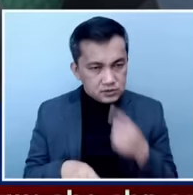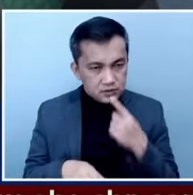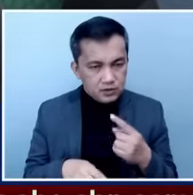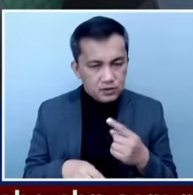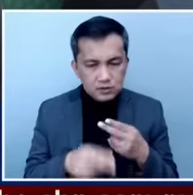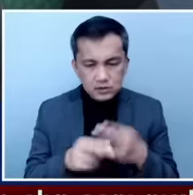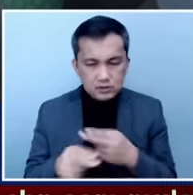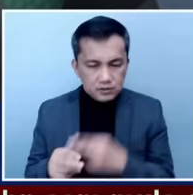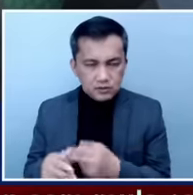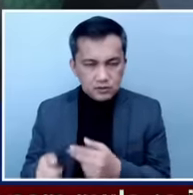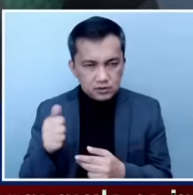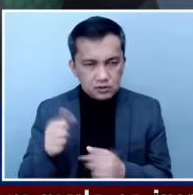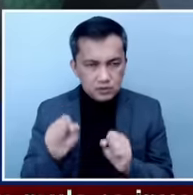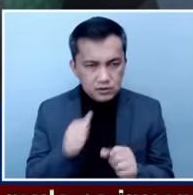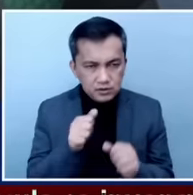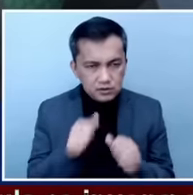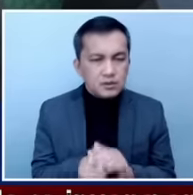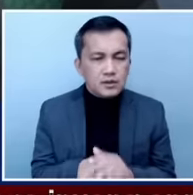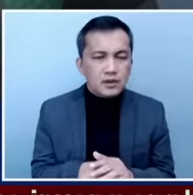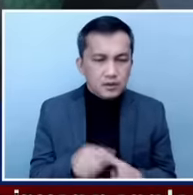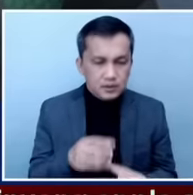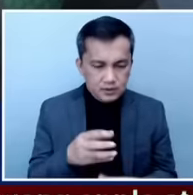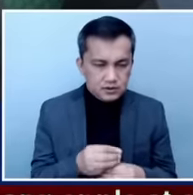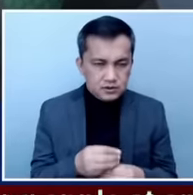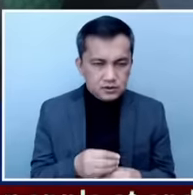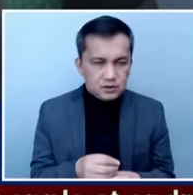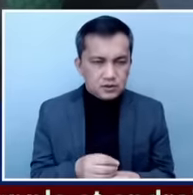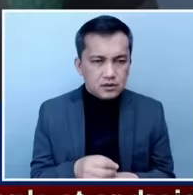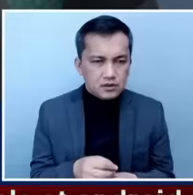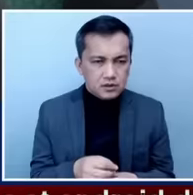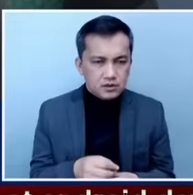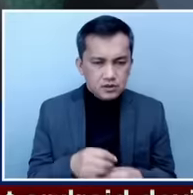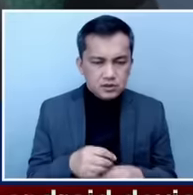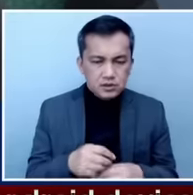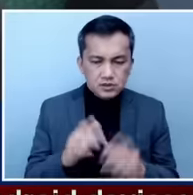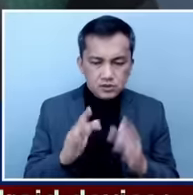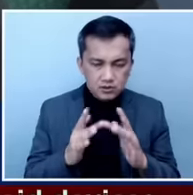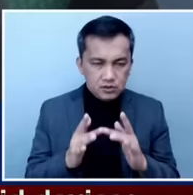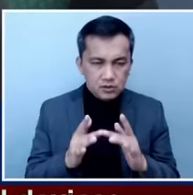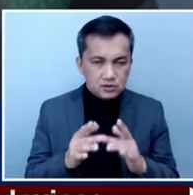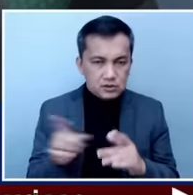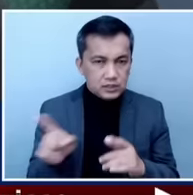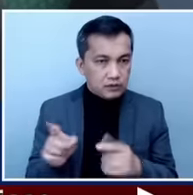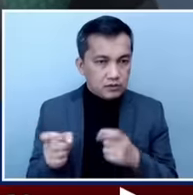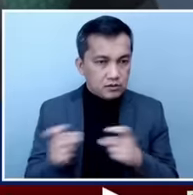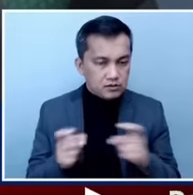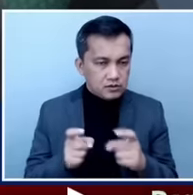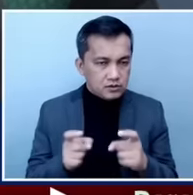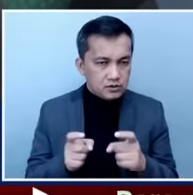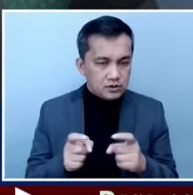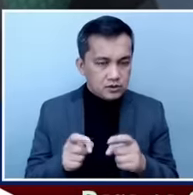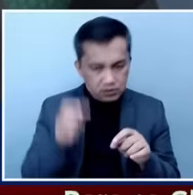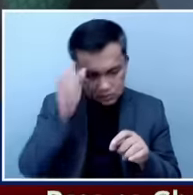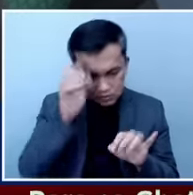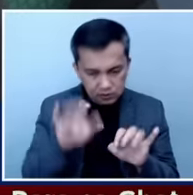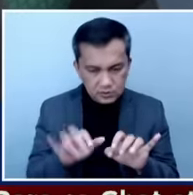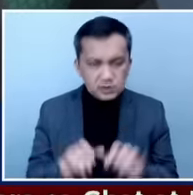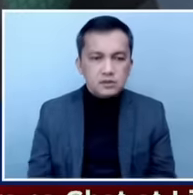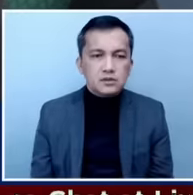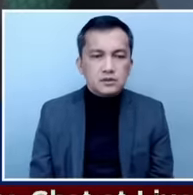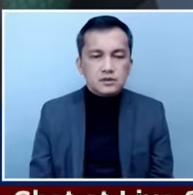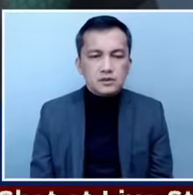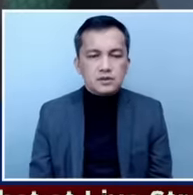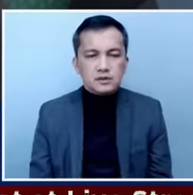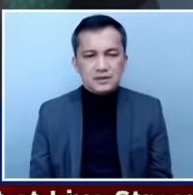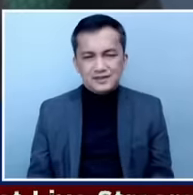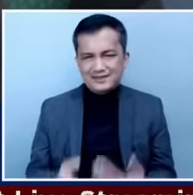nanalo, pwede naman nila itago. Plus, pagdating po dun sa online, sila naman may control ng computer system na yan. So, madali